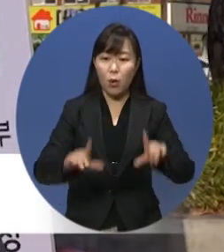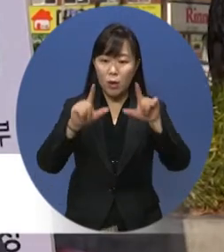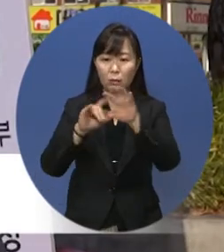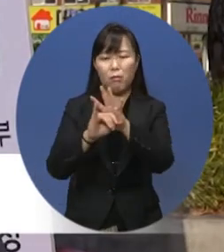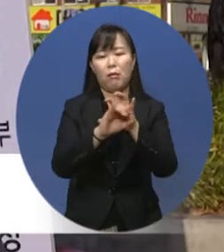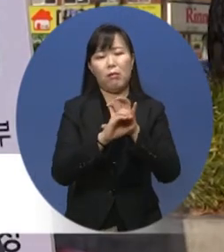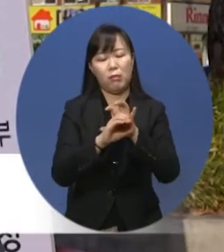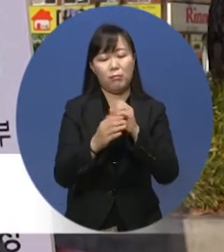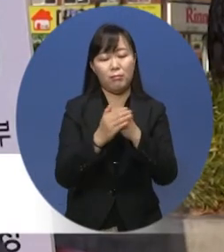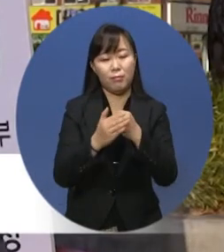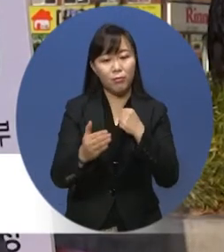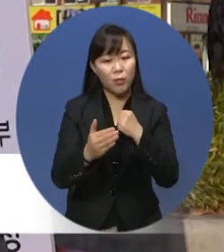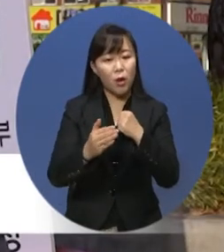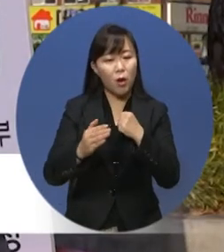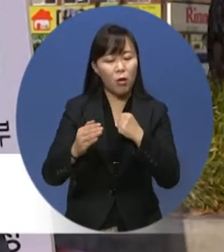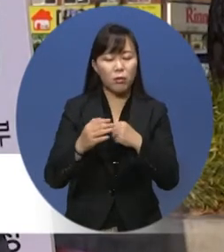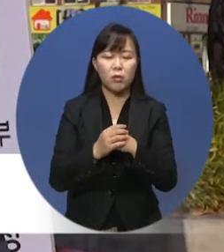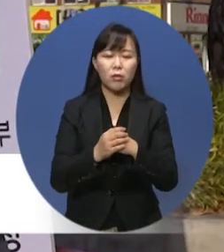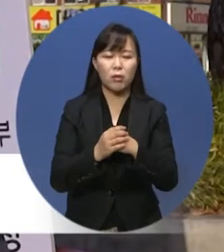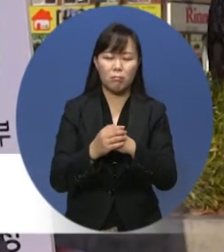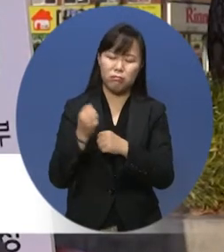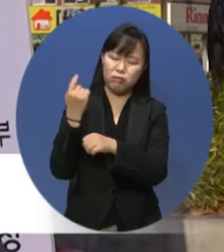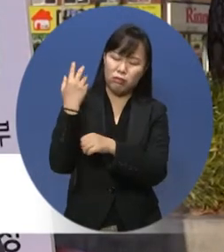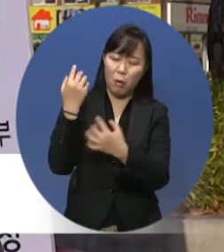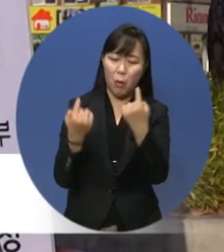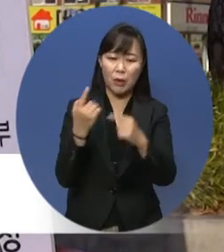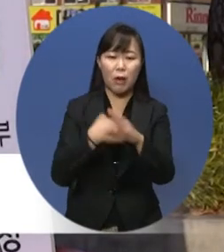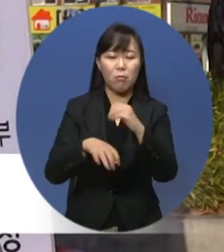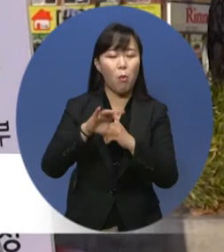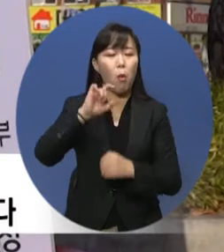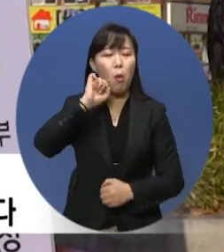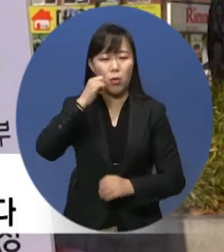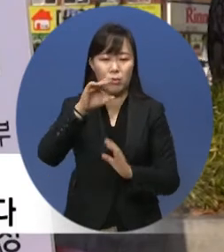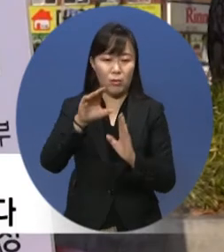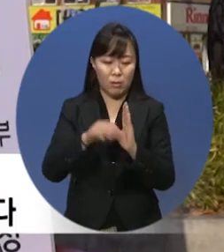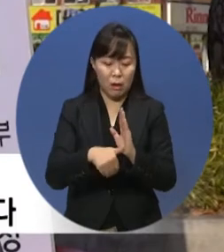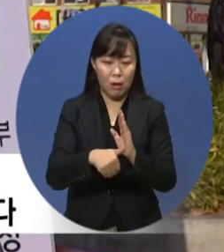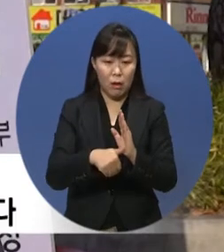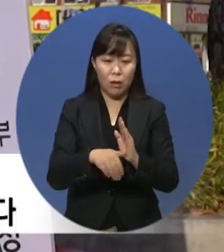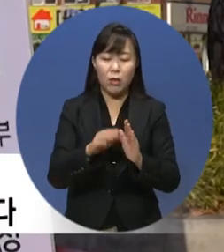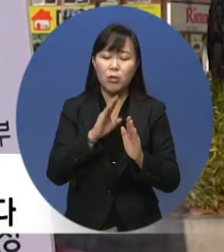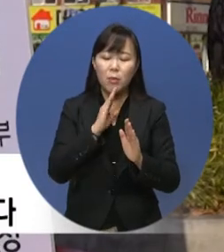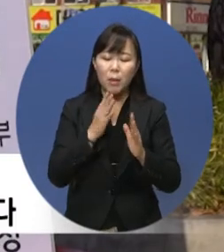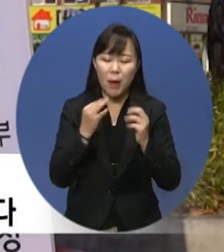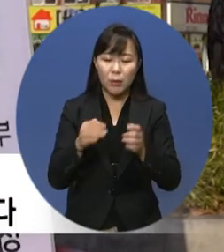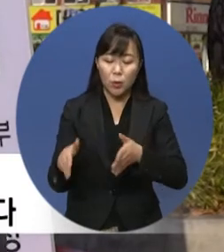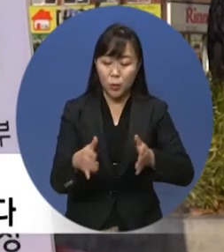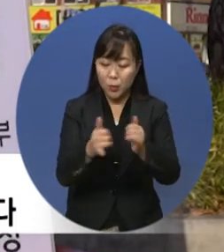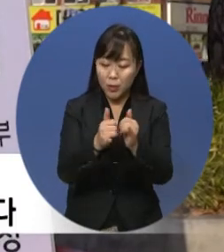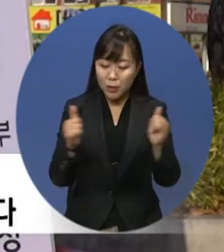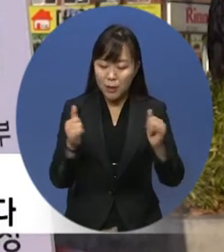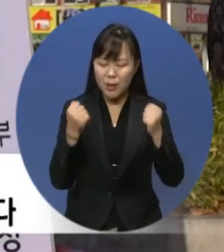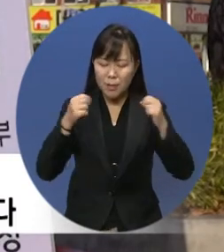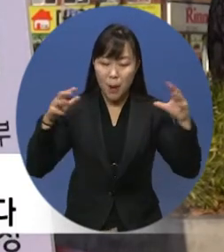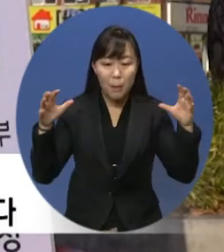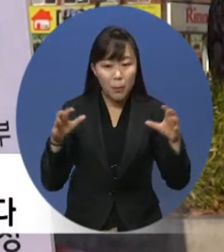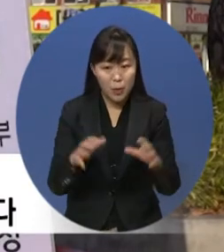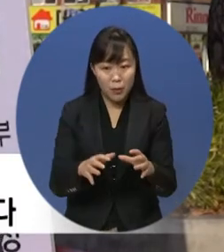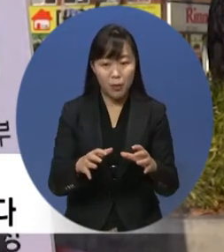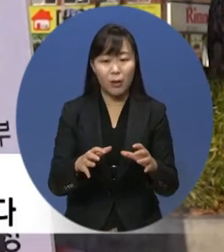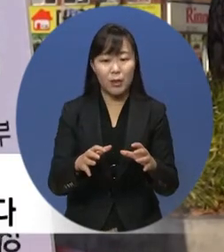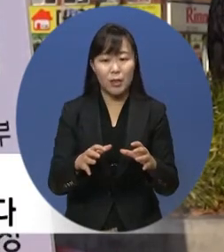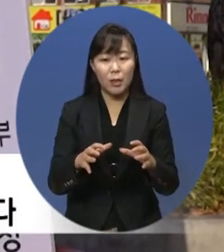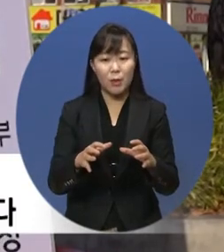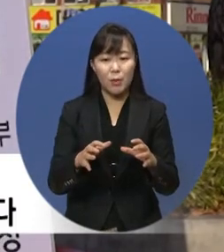코로나19 때문에 그 어느 해보다도 더 어려운 한 해였습니다. 정말 많은 도민들이 힘을 모아서